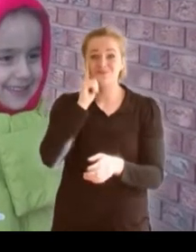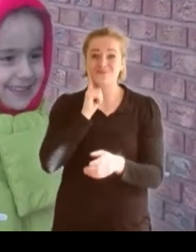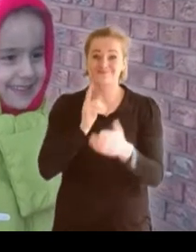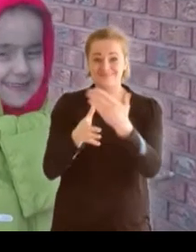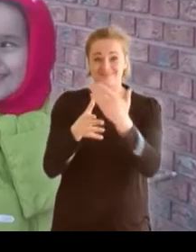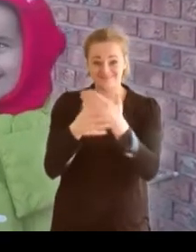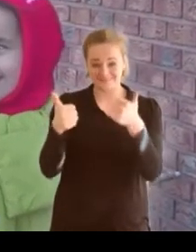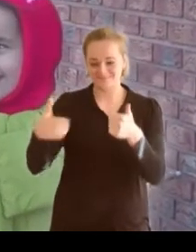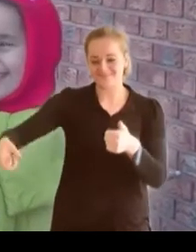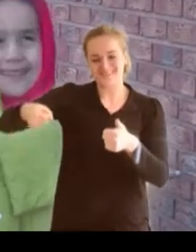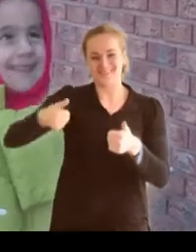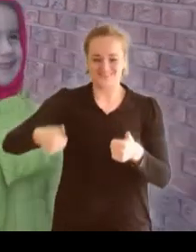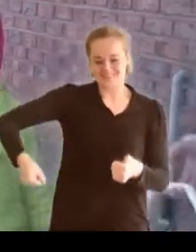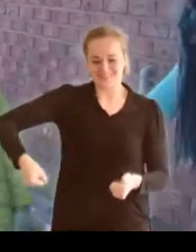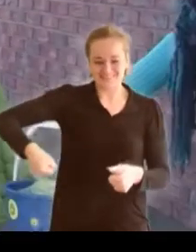mes tau padėsim.